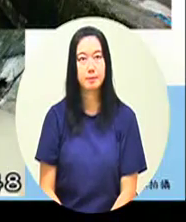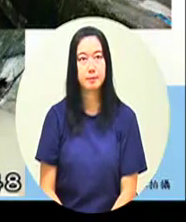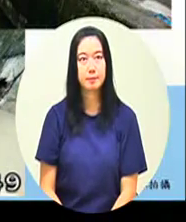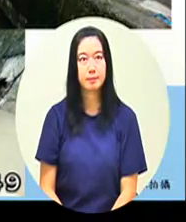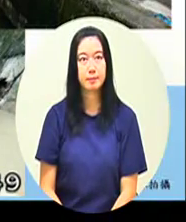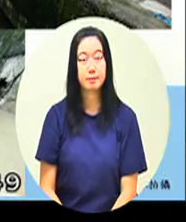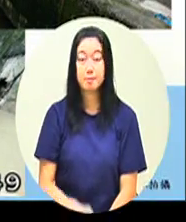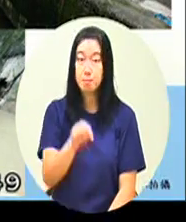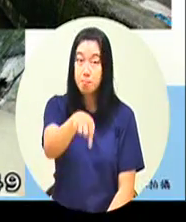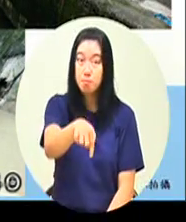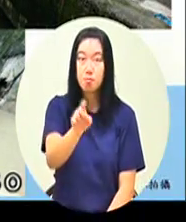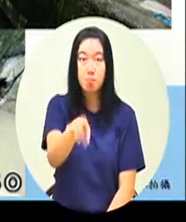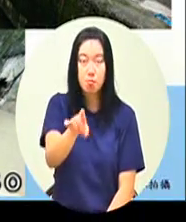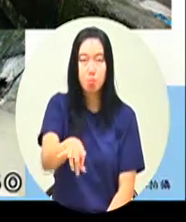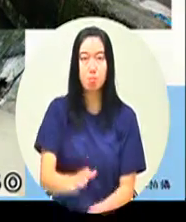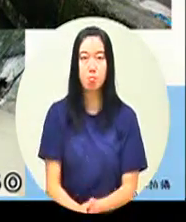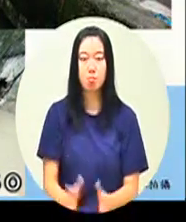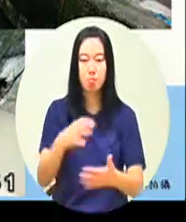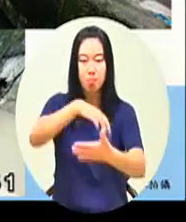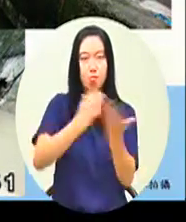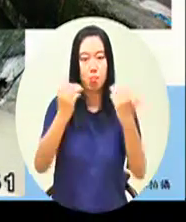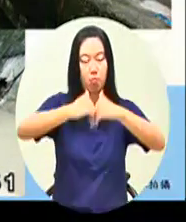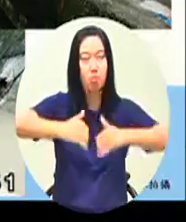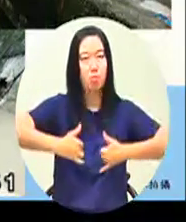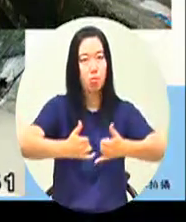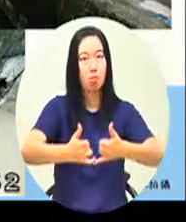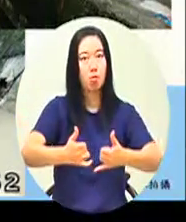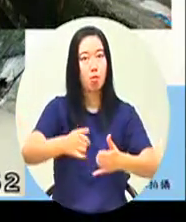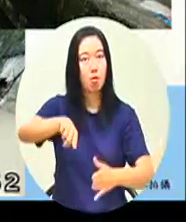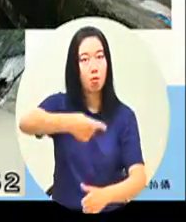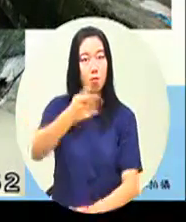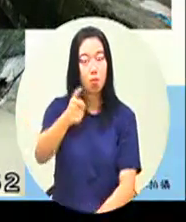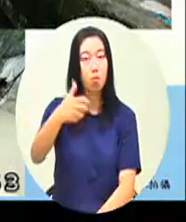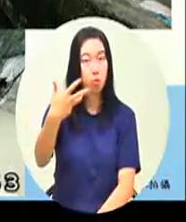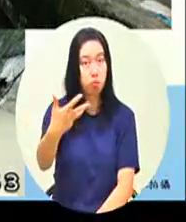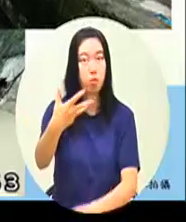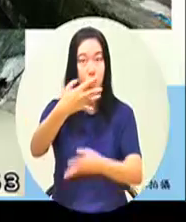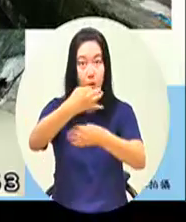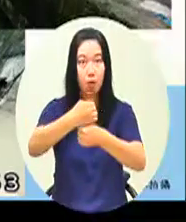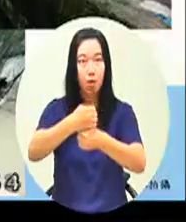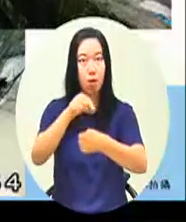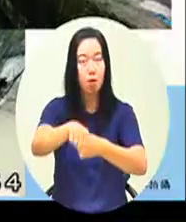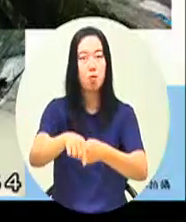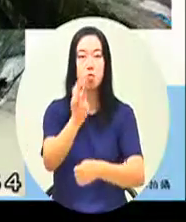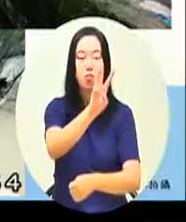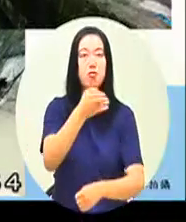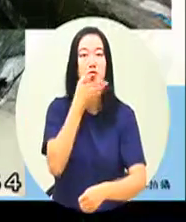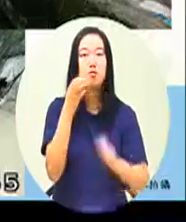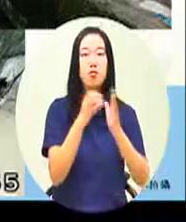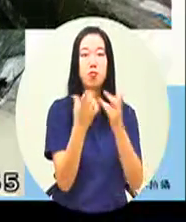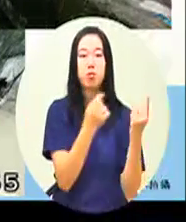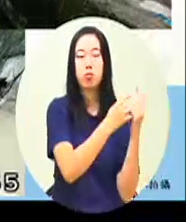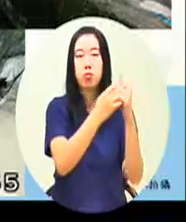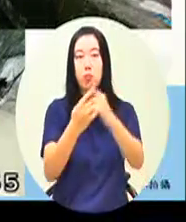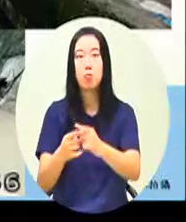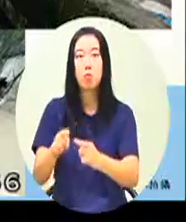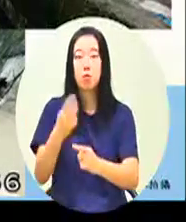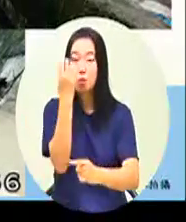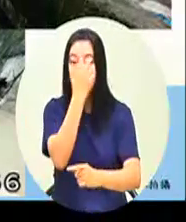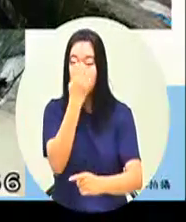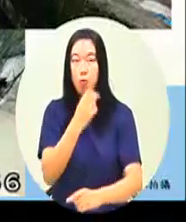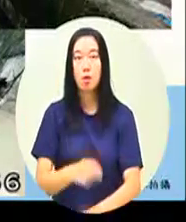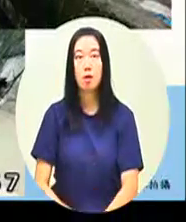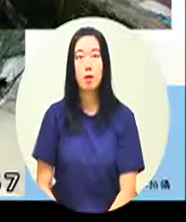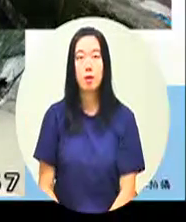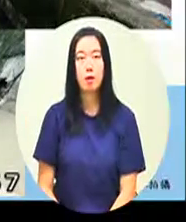后这里是内坑路158号哈、哦，158号家马嘎兰水利局有一线勘哦，这个所